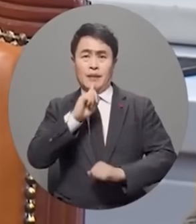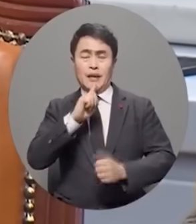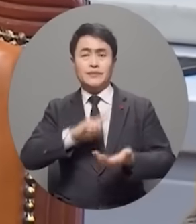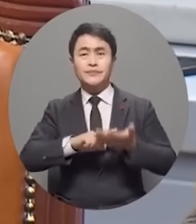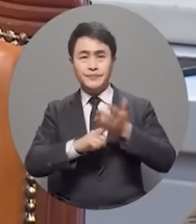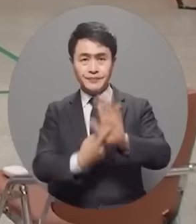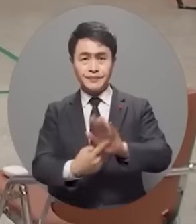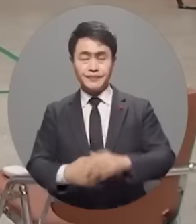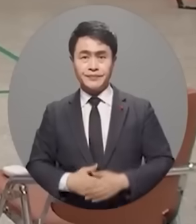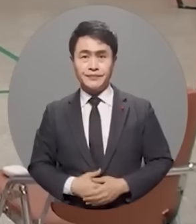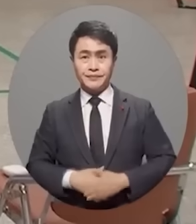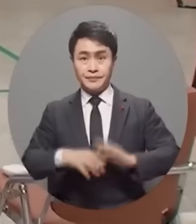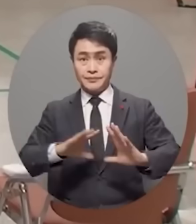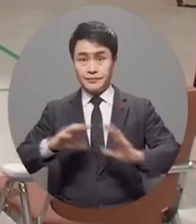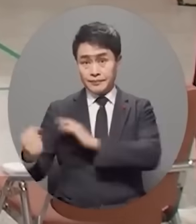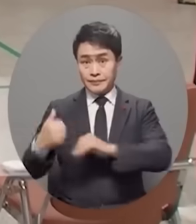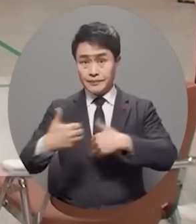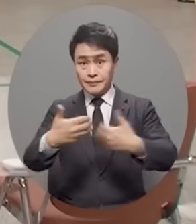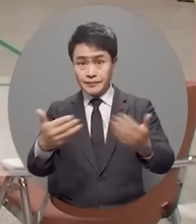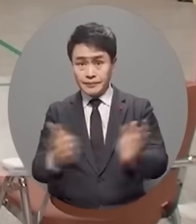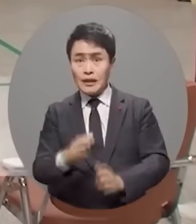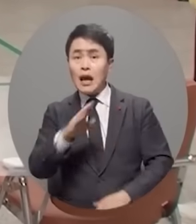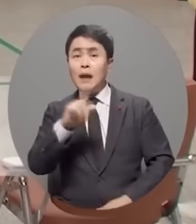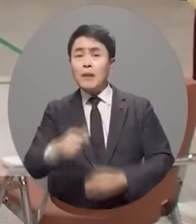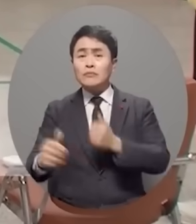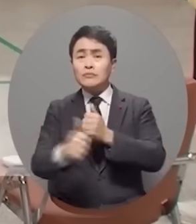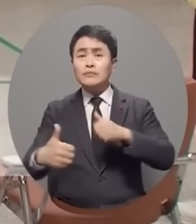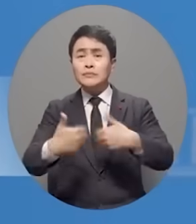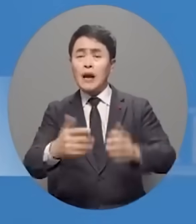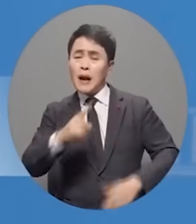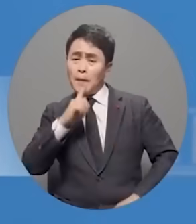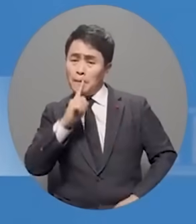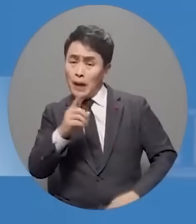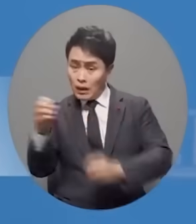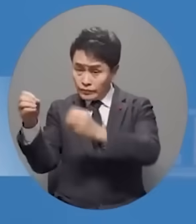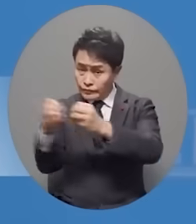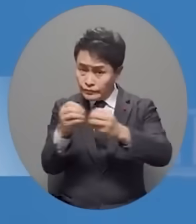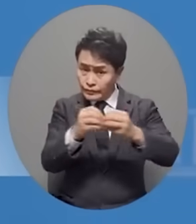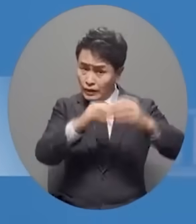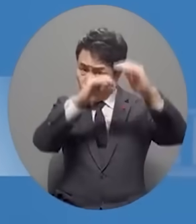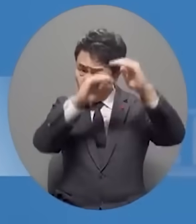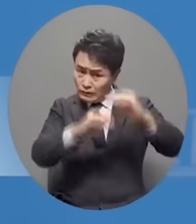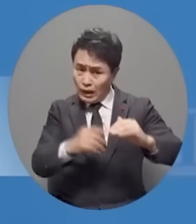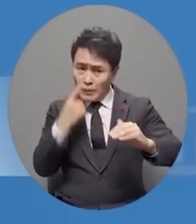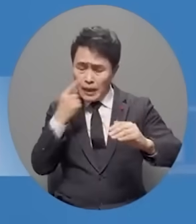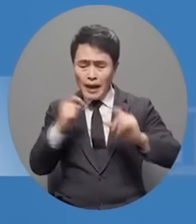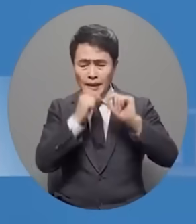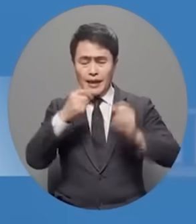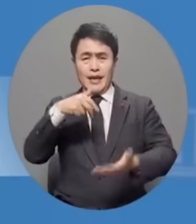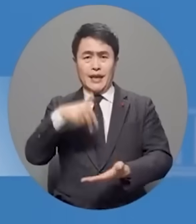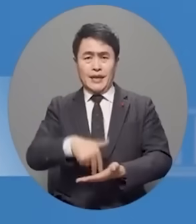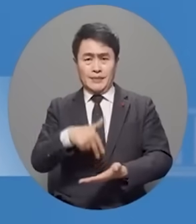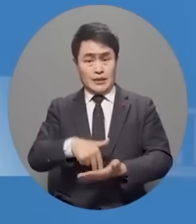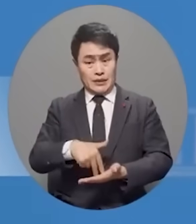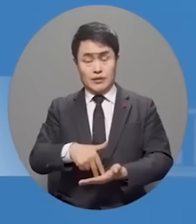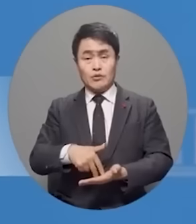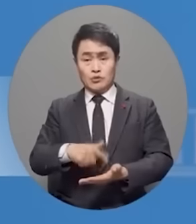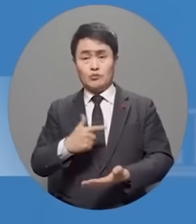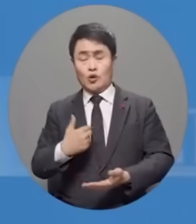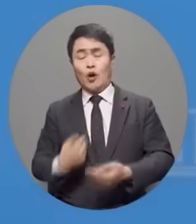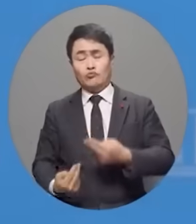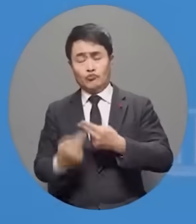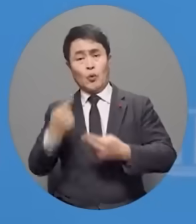이어졌습니다. 국민의힘은 다만 박 위원의 경우 발언의 맥락을 봐달라며 개인적인 입장 표명이 있을지는 두고